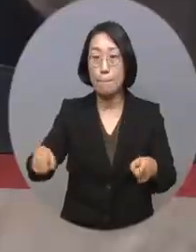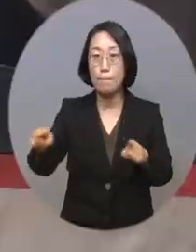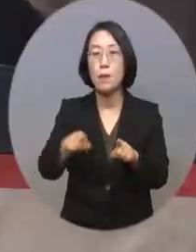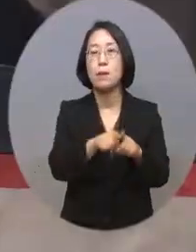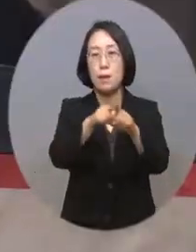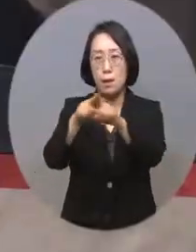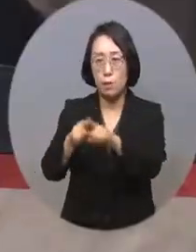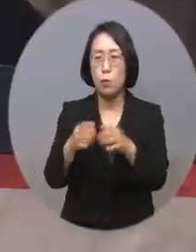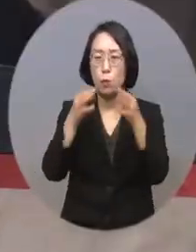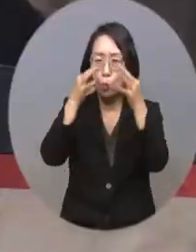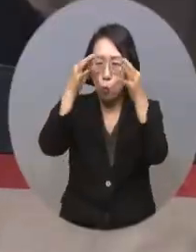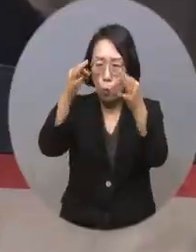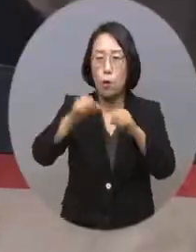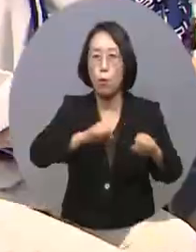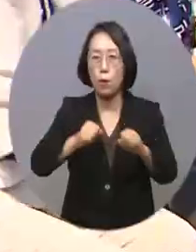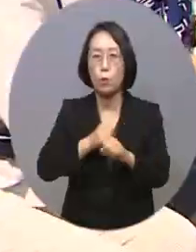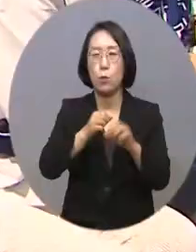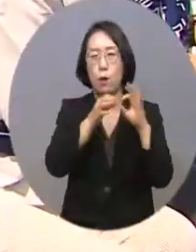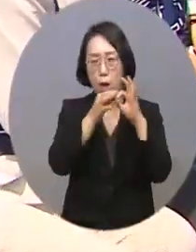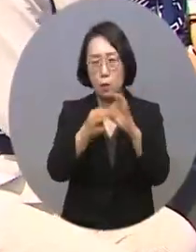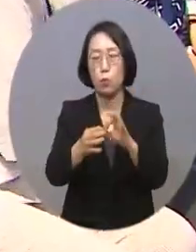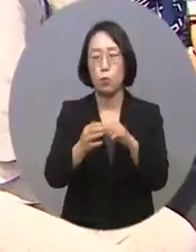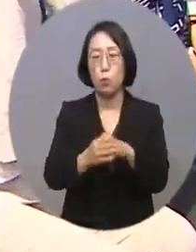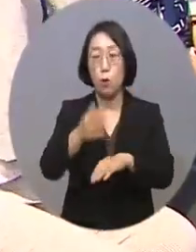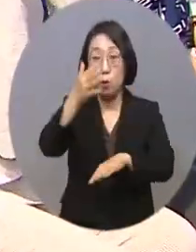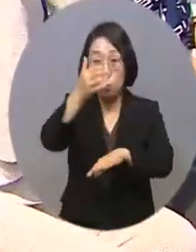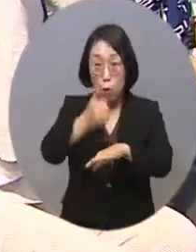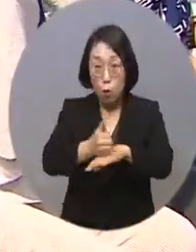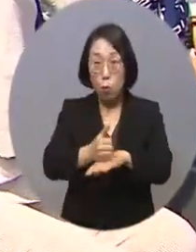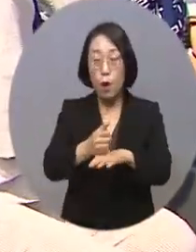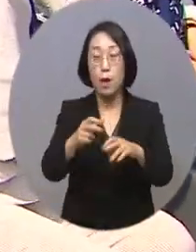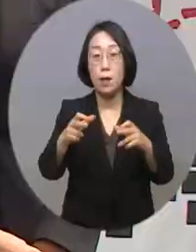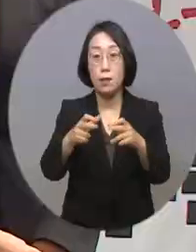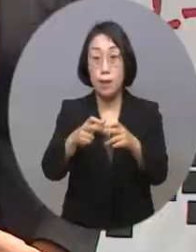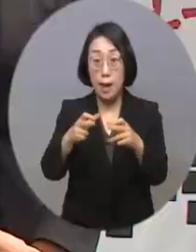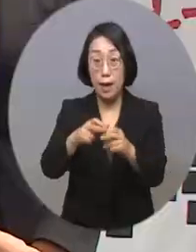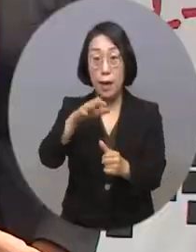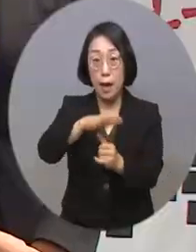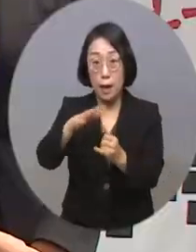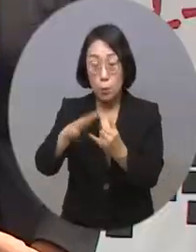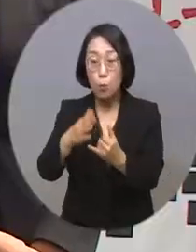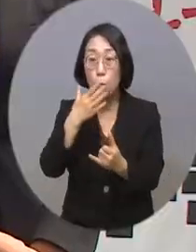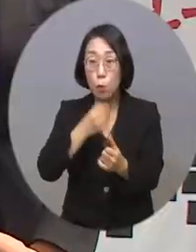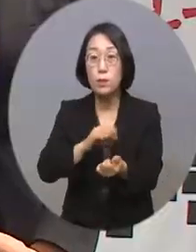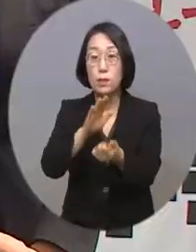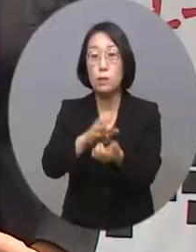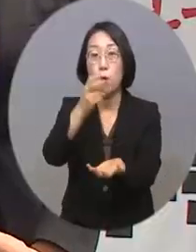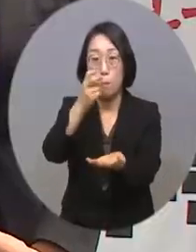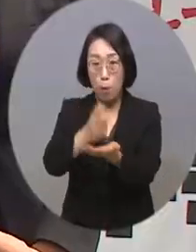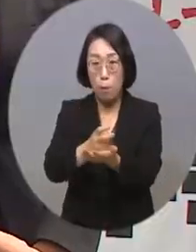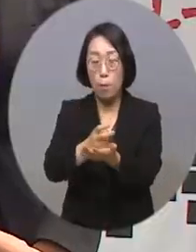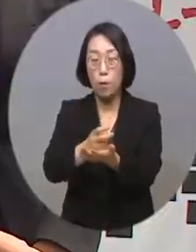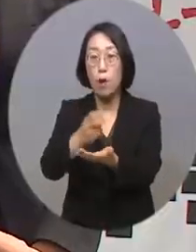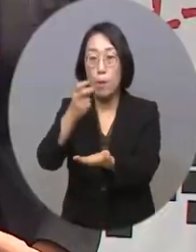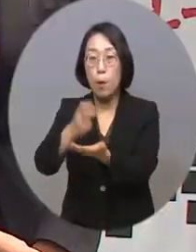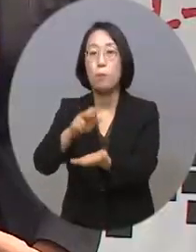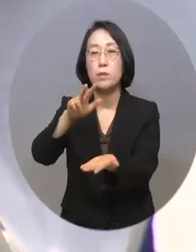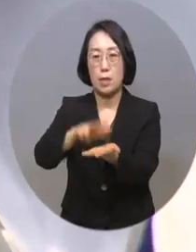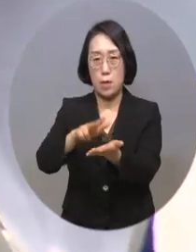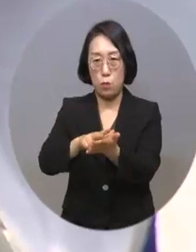노력을 지속해왔습니다. 그 결과 장애아동복지지원법, 발달장애인법 제정 등을